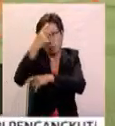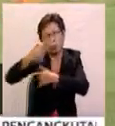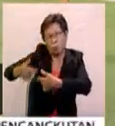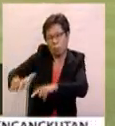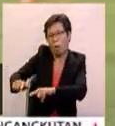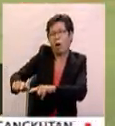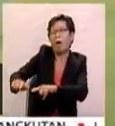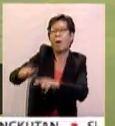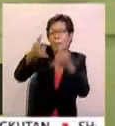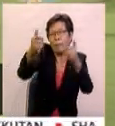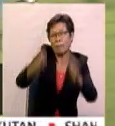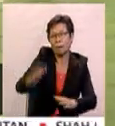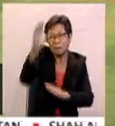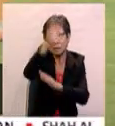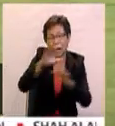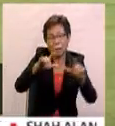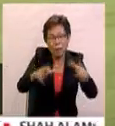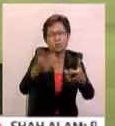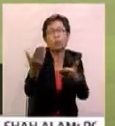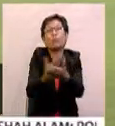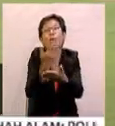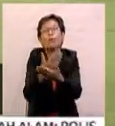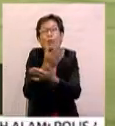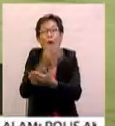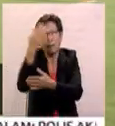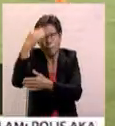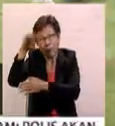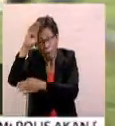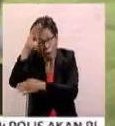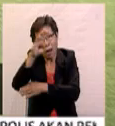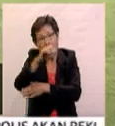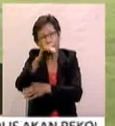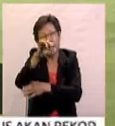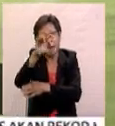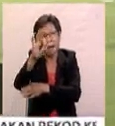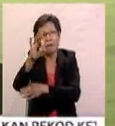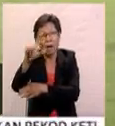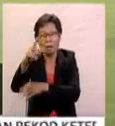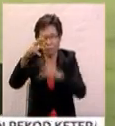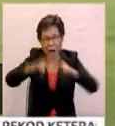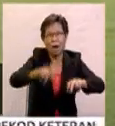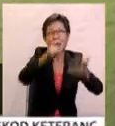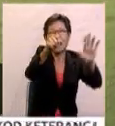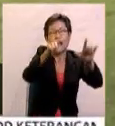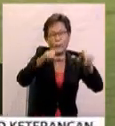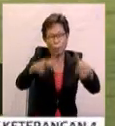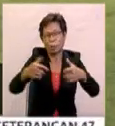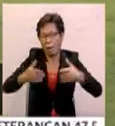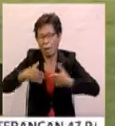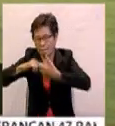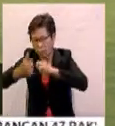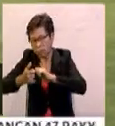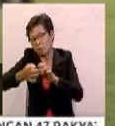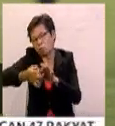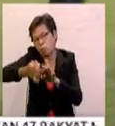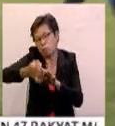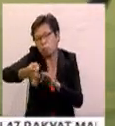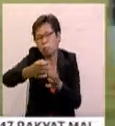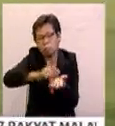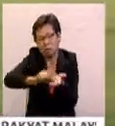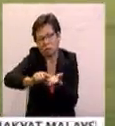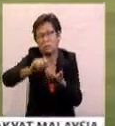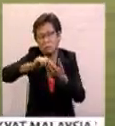memberikan ruang kepada mereka mencari pasukan baru. Selain kes polis, MFL turut mengkaji 6 lagi pasukan yang berdepan masalah tunggakan gaji.